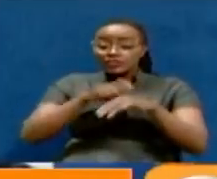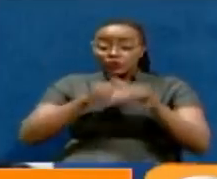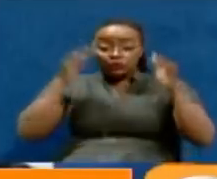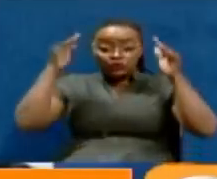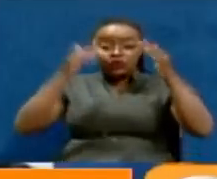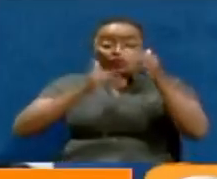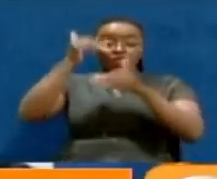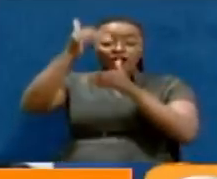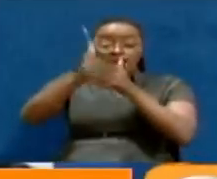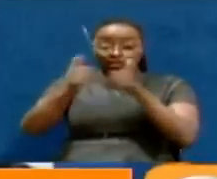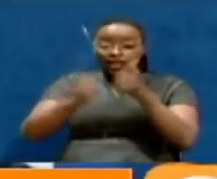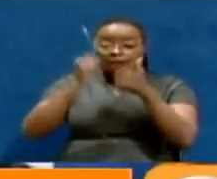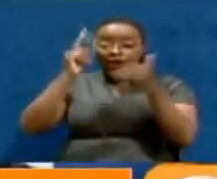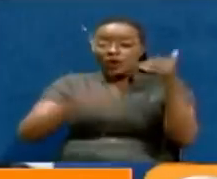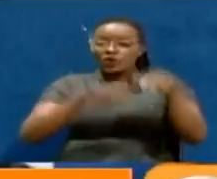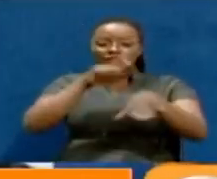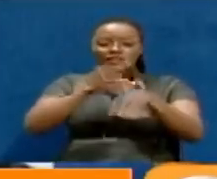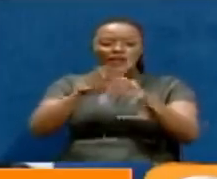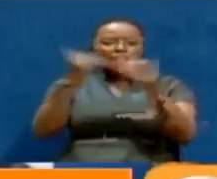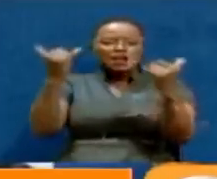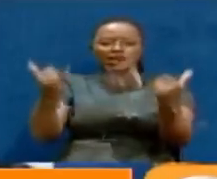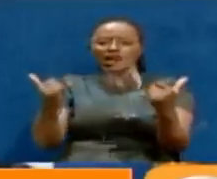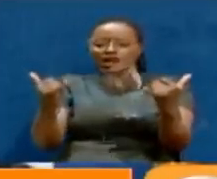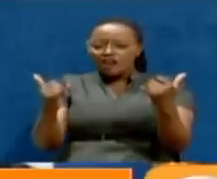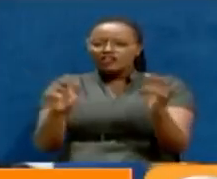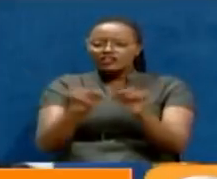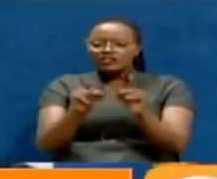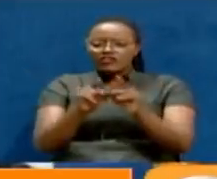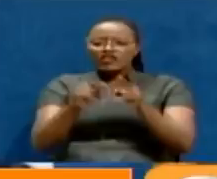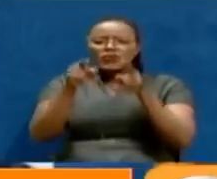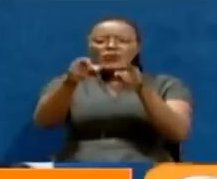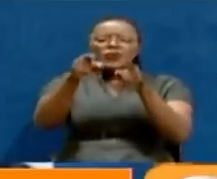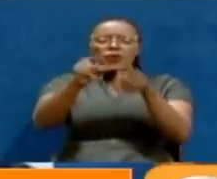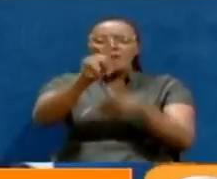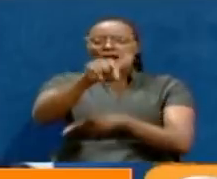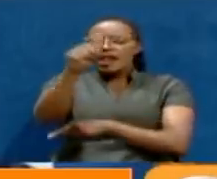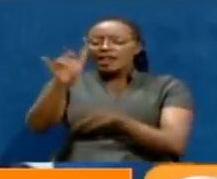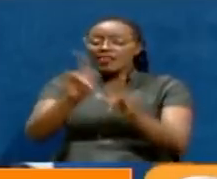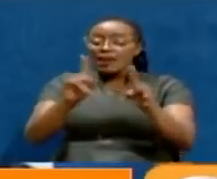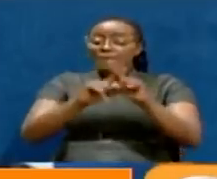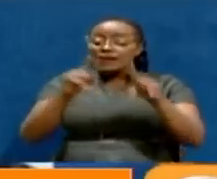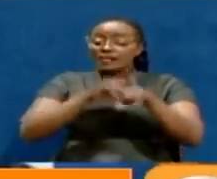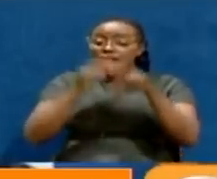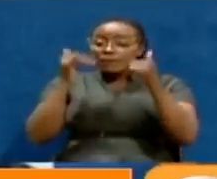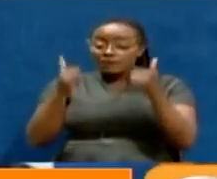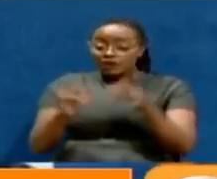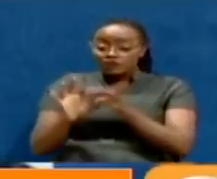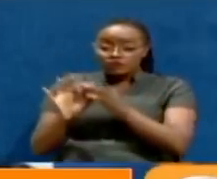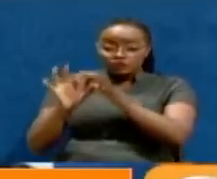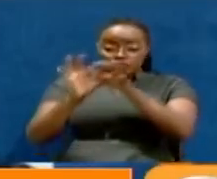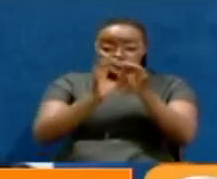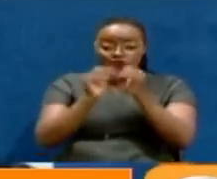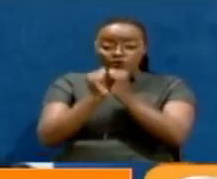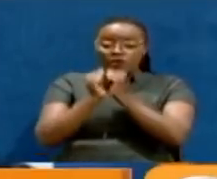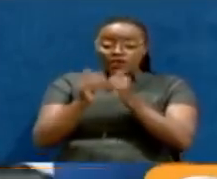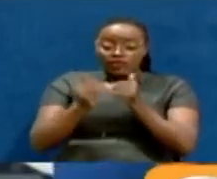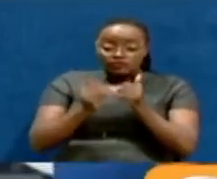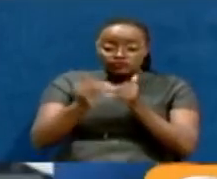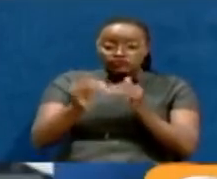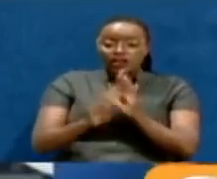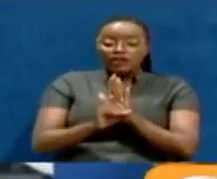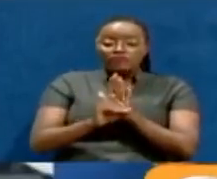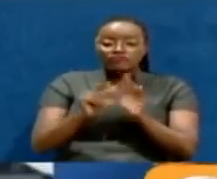kutazama yajayo. Si wakati wa kunyoshana vidole, bali ni wakati wa kushikana mikono na kusonga